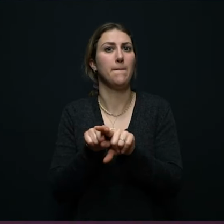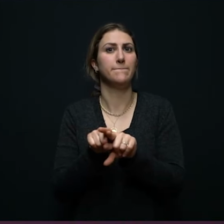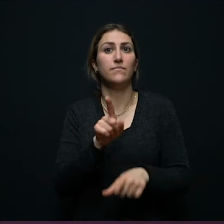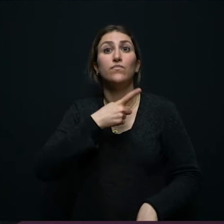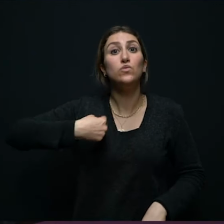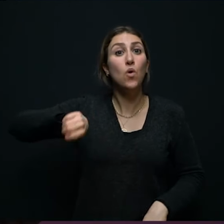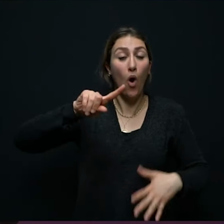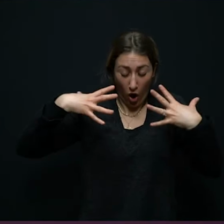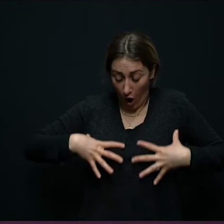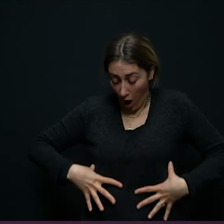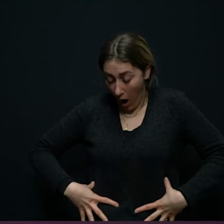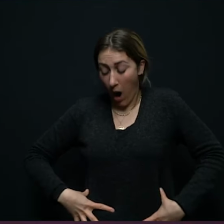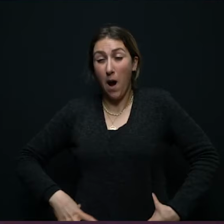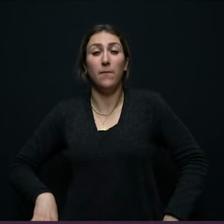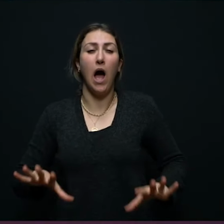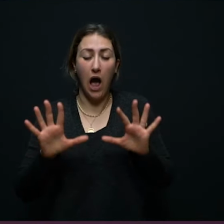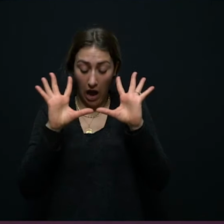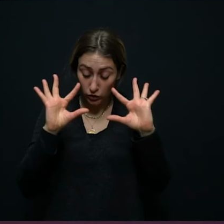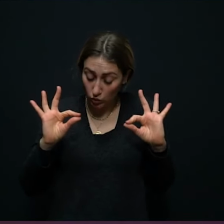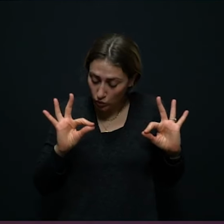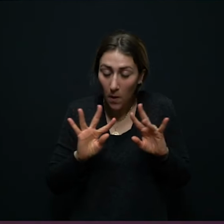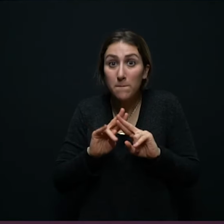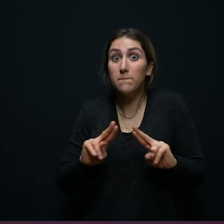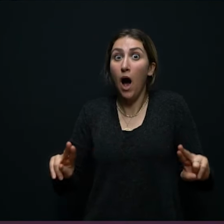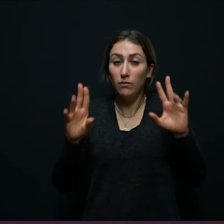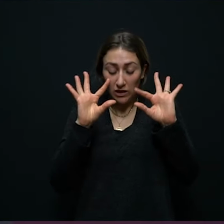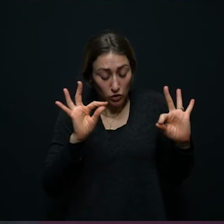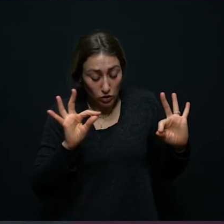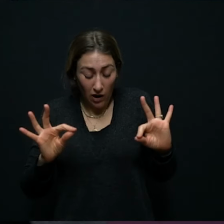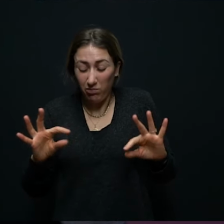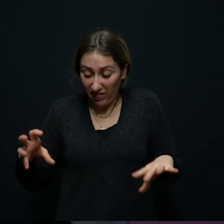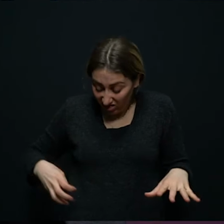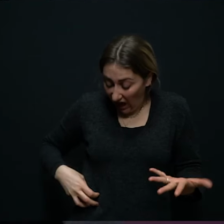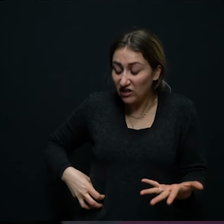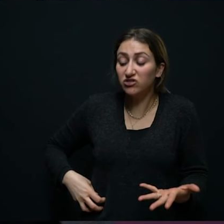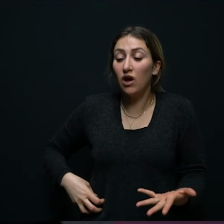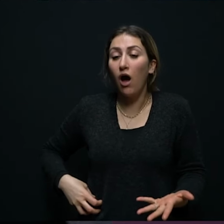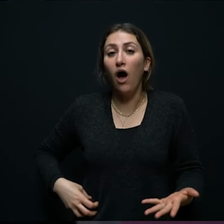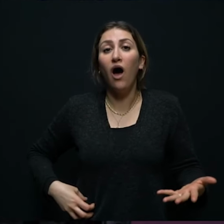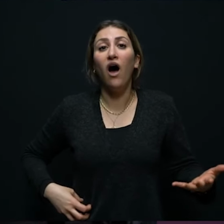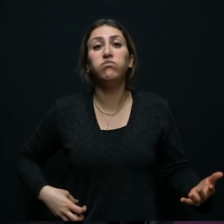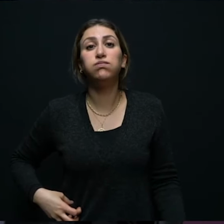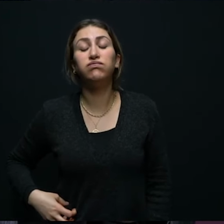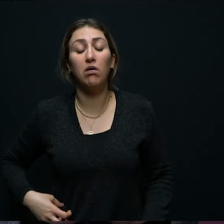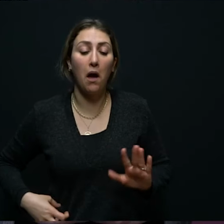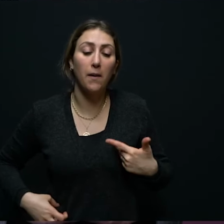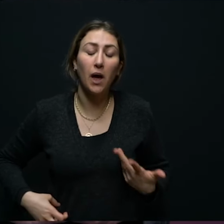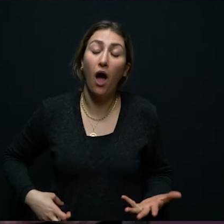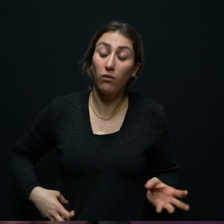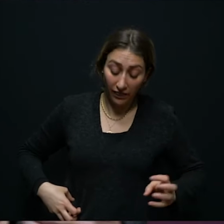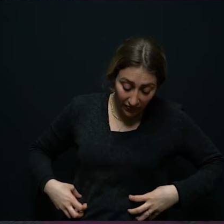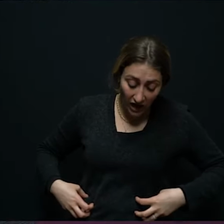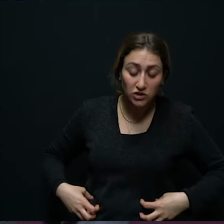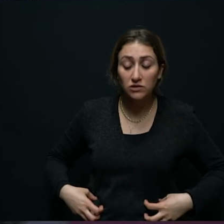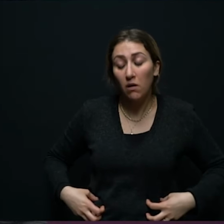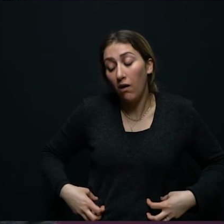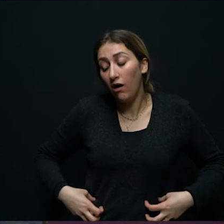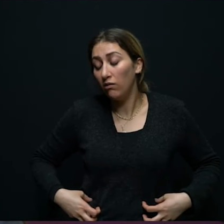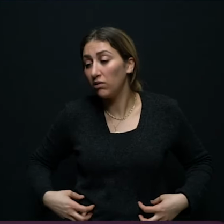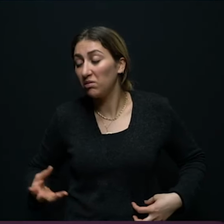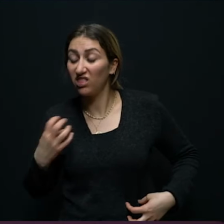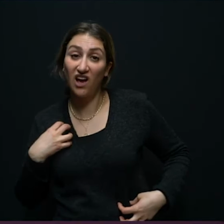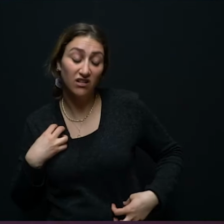laisse faire on fait rien on n'agit pas il ya une deuxième tâche qui vient puis une troisième et puis on s'habitue aux tâches et puis finalement